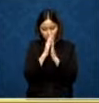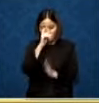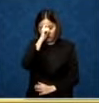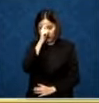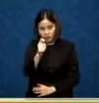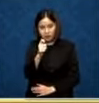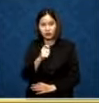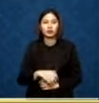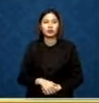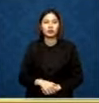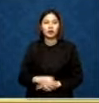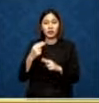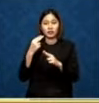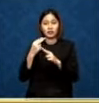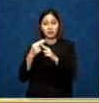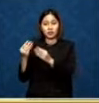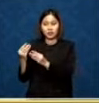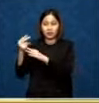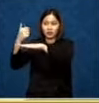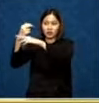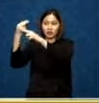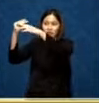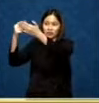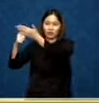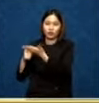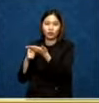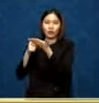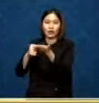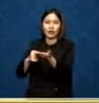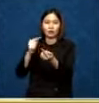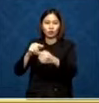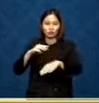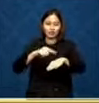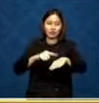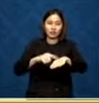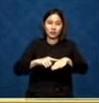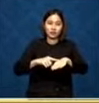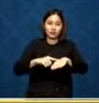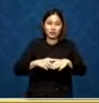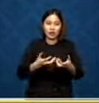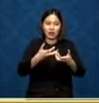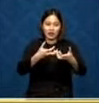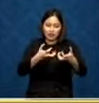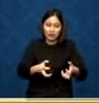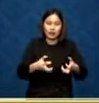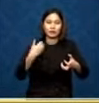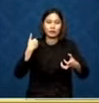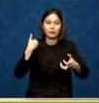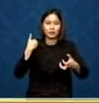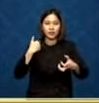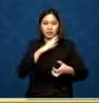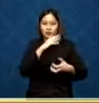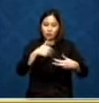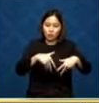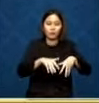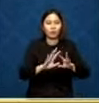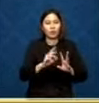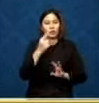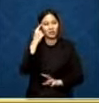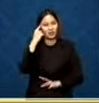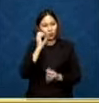ราชประธานชื่อให้นะครับมีรอยแตกร้าวในช่วงมือขวาขององค์พุทธรูปถ้าปล่อยไว้ผมเกรงว่า